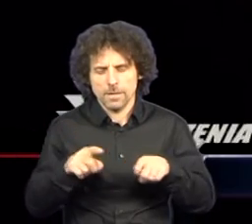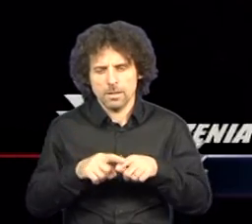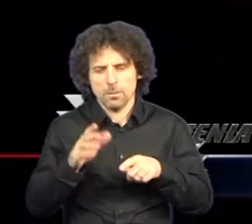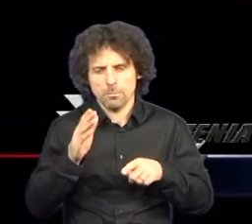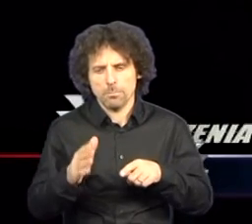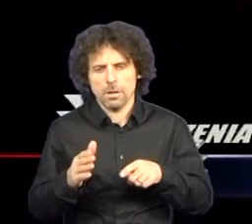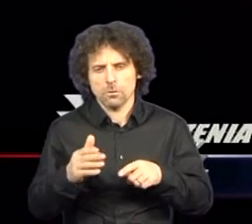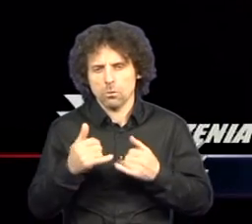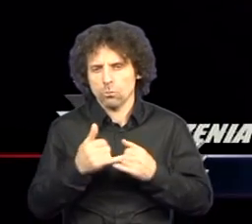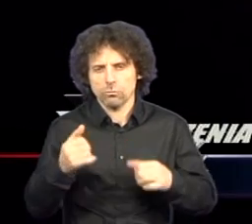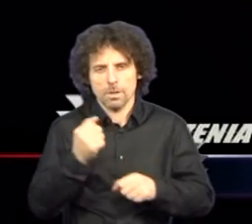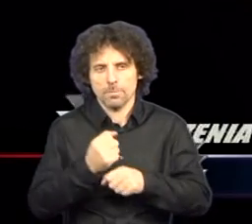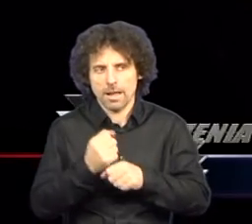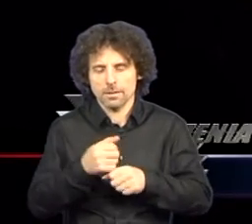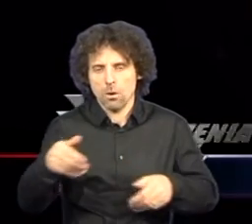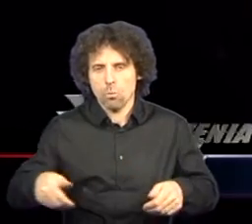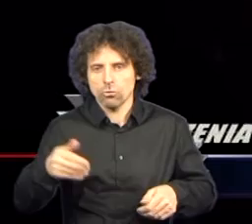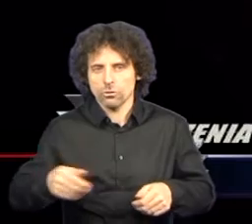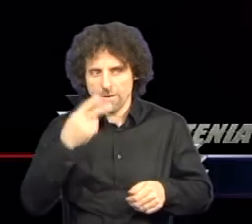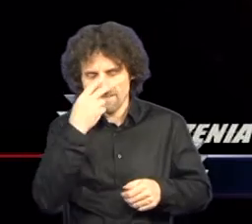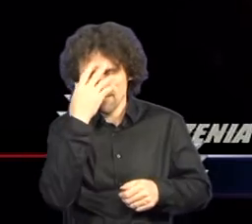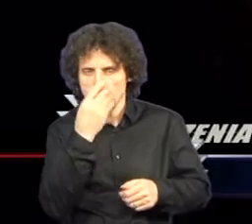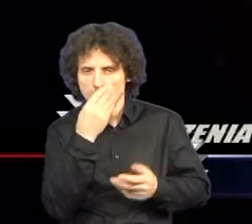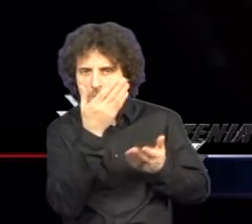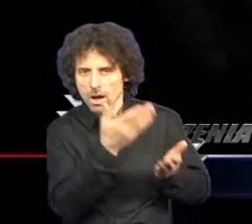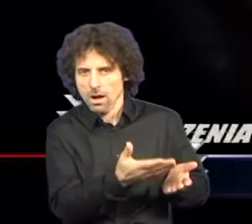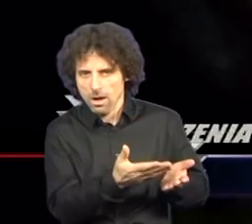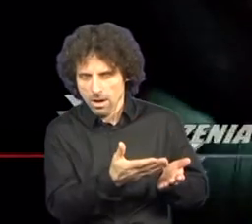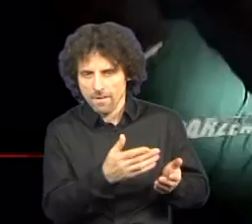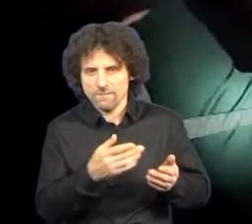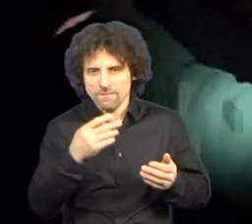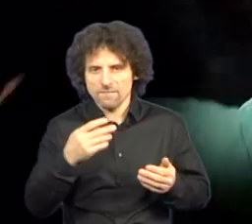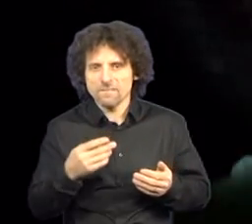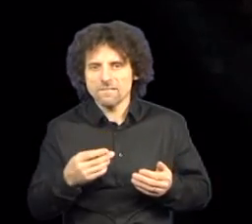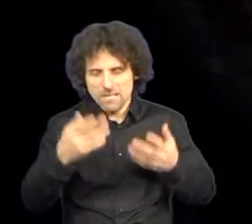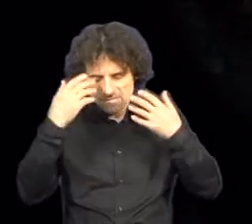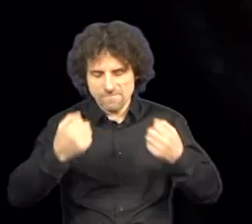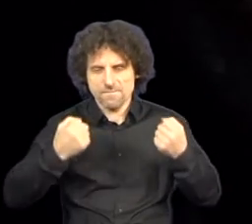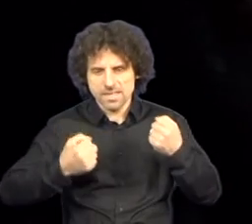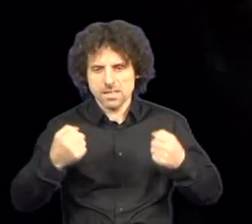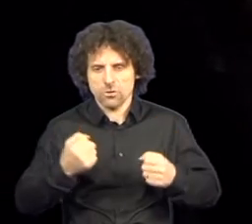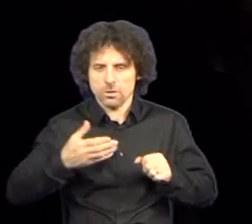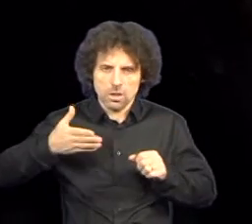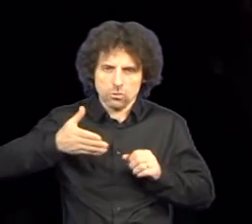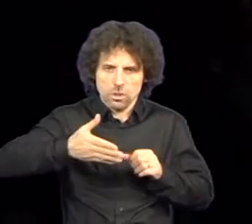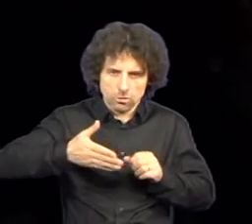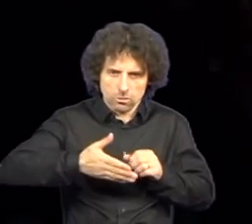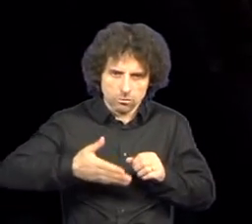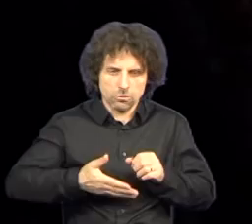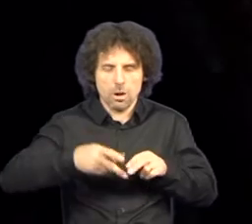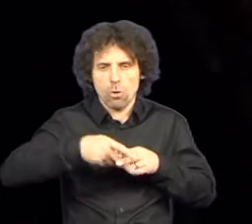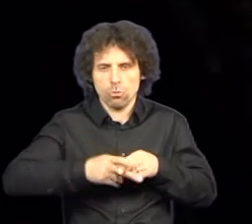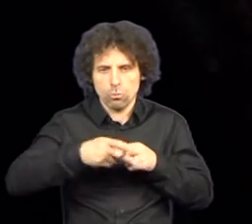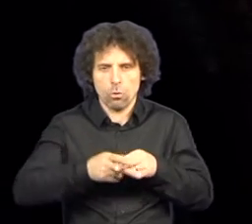również różne prace górnicze, absorbujące troszkę fizycznie. Tak jak widzieliśmy cięcie klocka, skręcanie